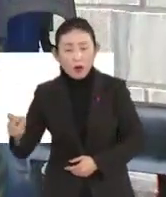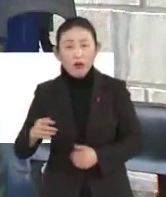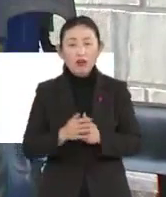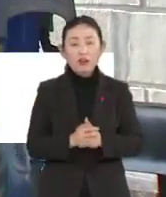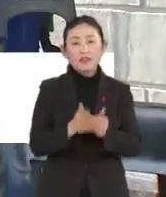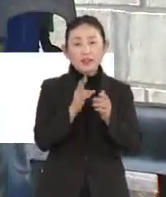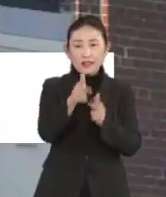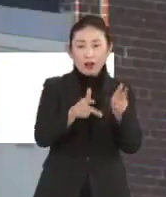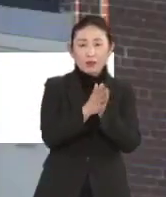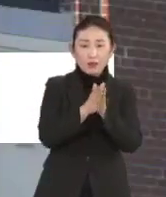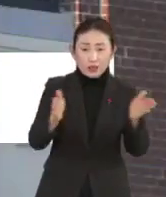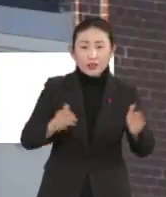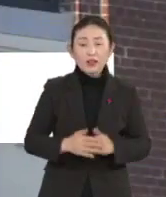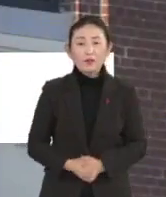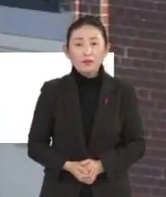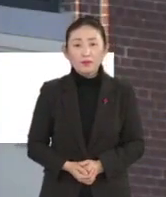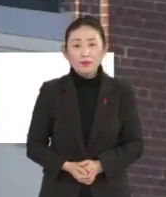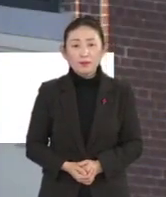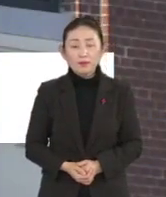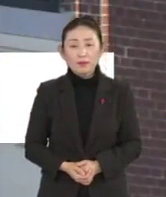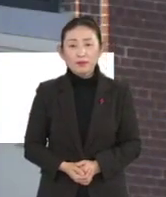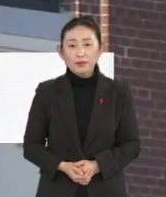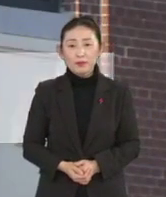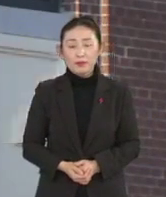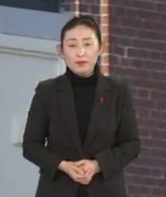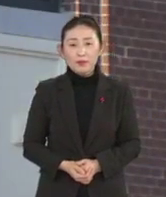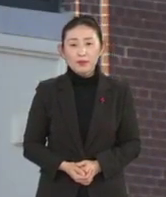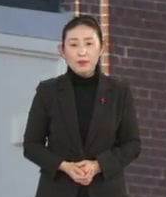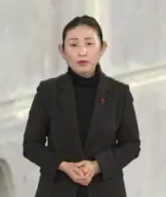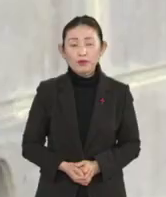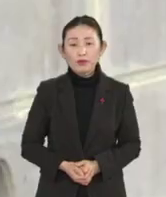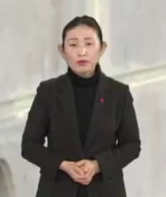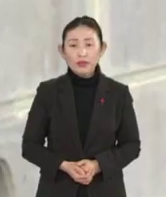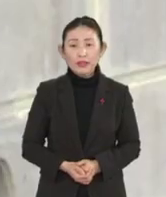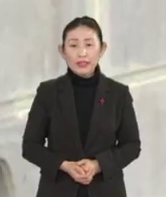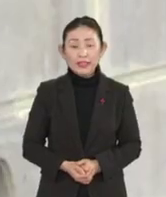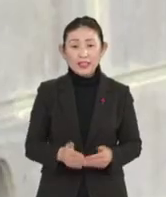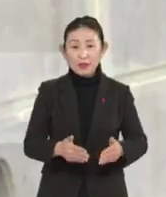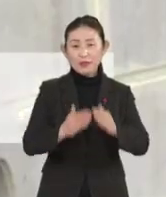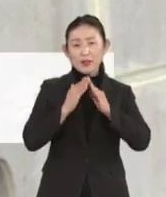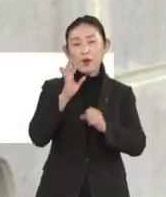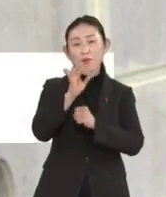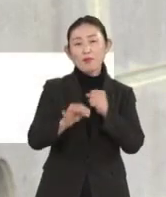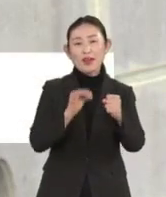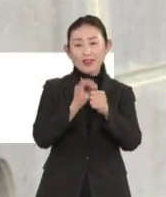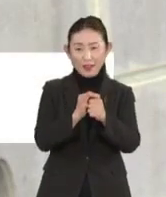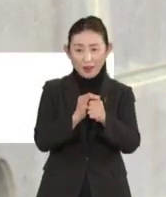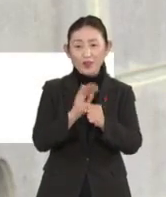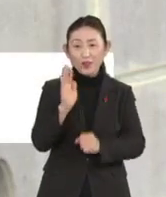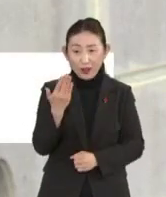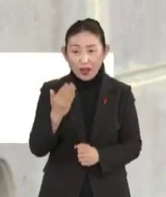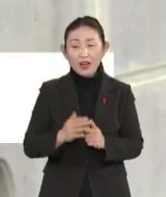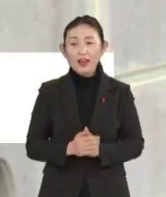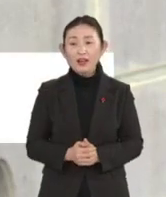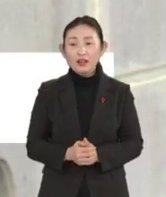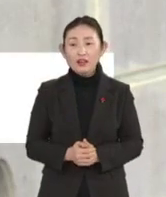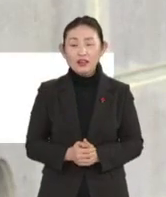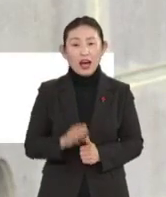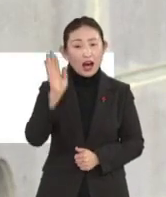심각한 원도심 부흥회 마중물 역할을 할 것으로 기대됩니다 100년의 시간이 흐르고 있는 헤르디움은